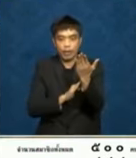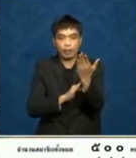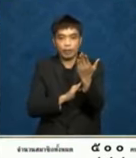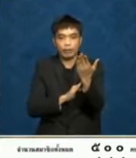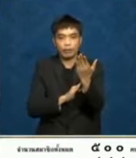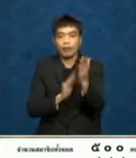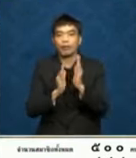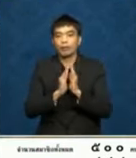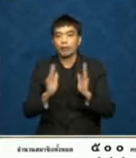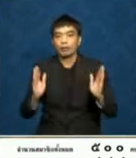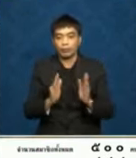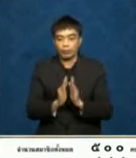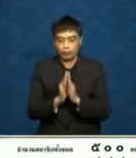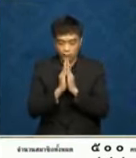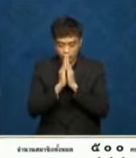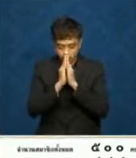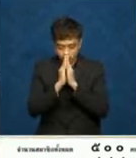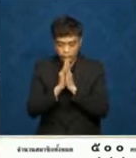ันกลขอบคุธรรมทานครับ